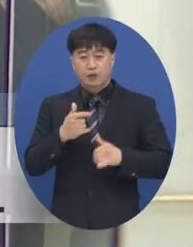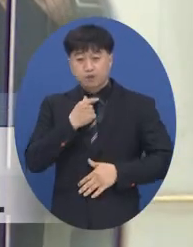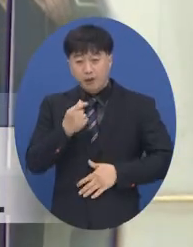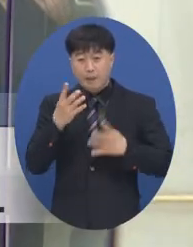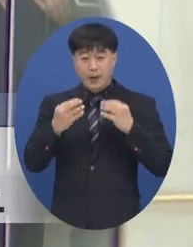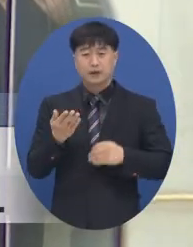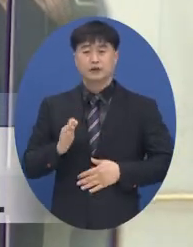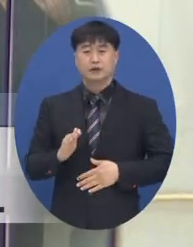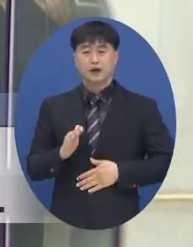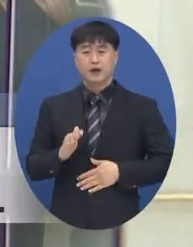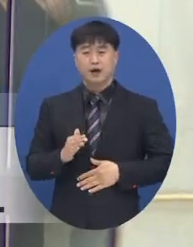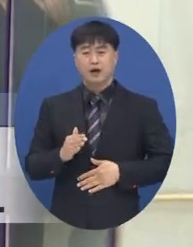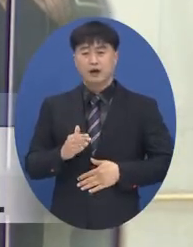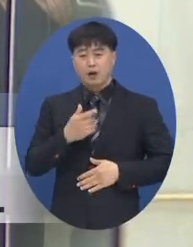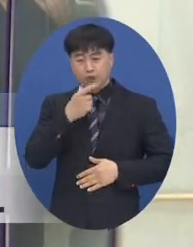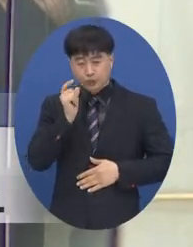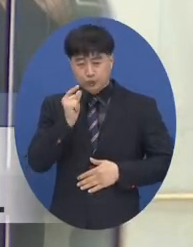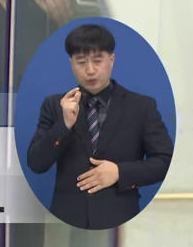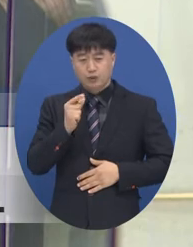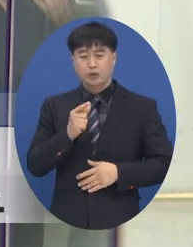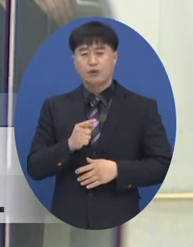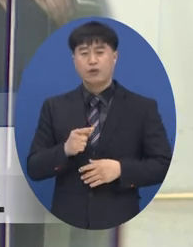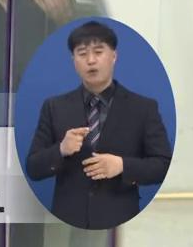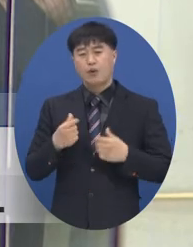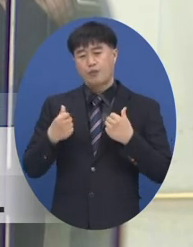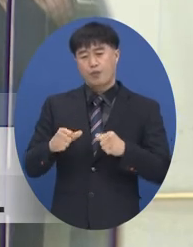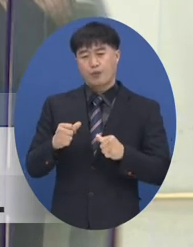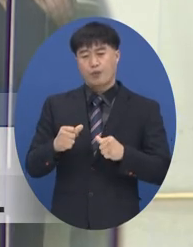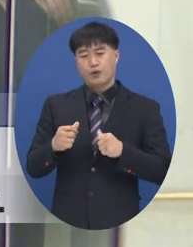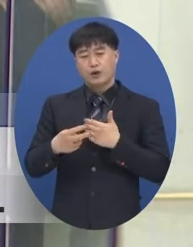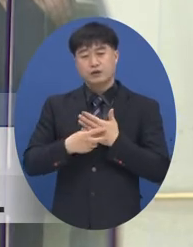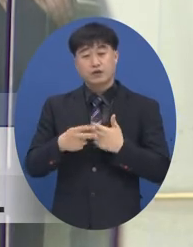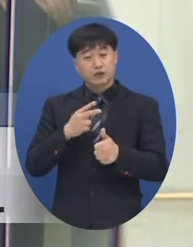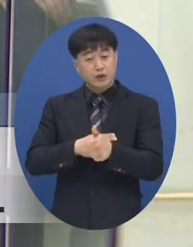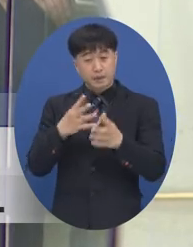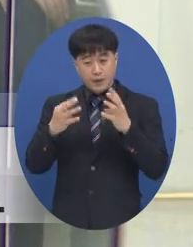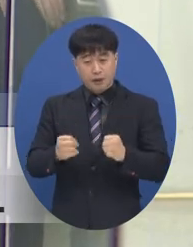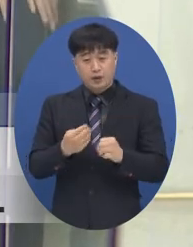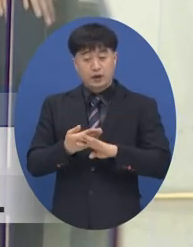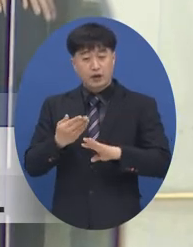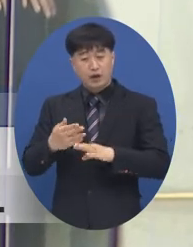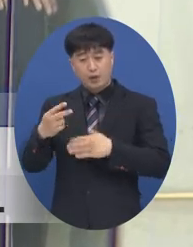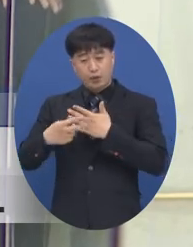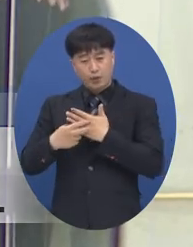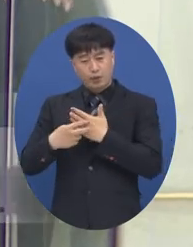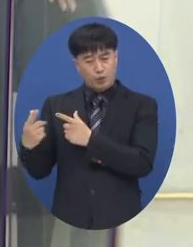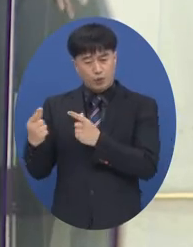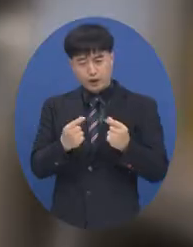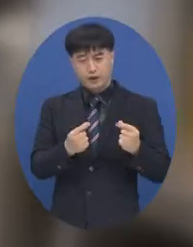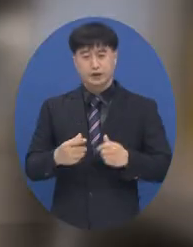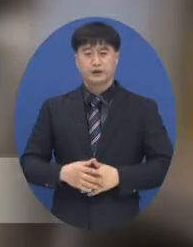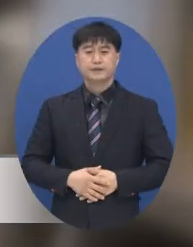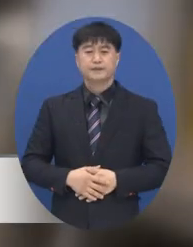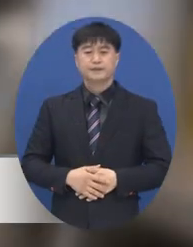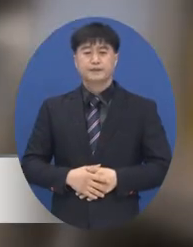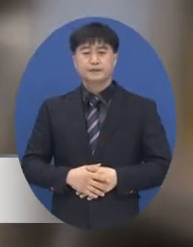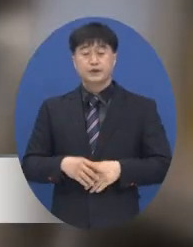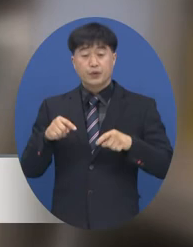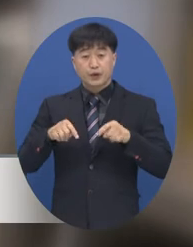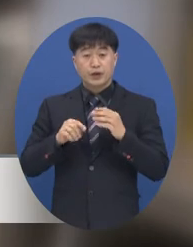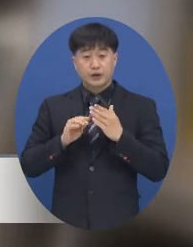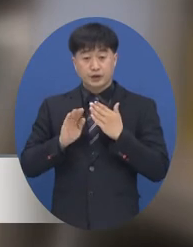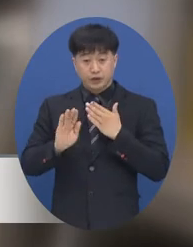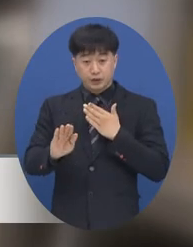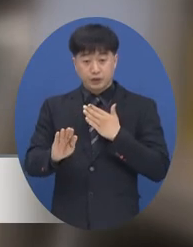정을 못 채우고 있는데 거기다 더 사직 의사를 밝힌 선생님들이 많고 다른 병원도 마찬가지인 것 같습니다. 간담회에